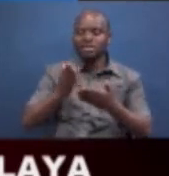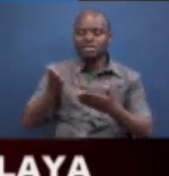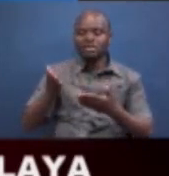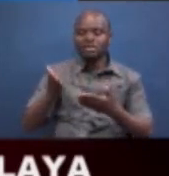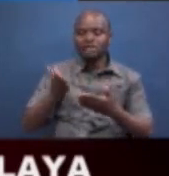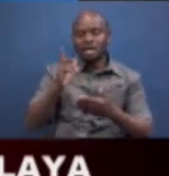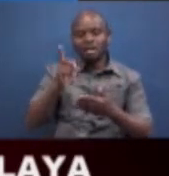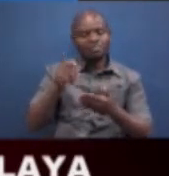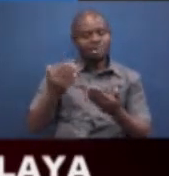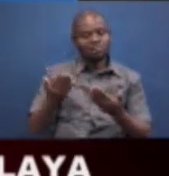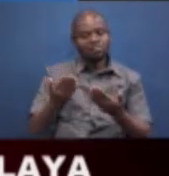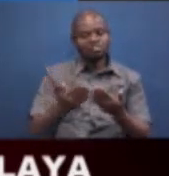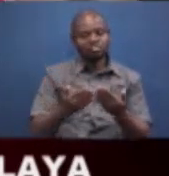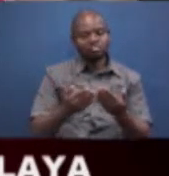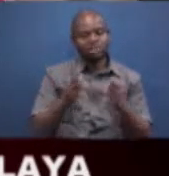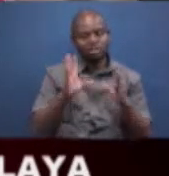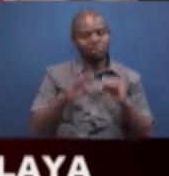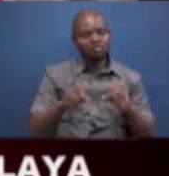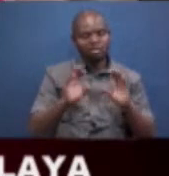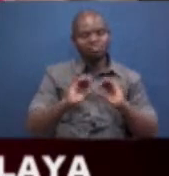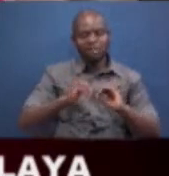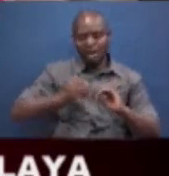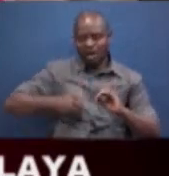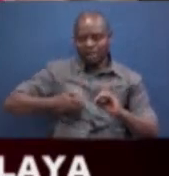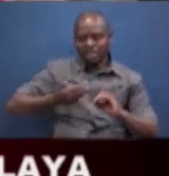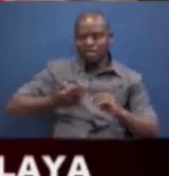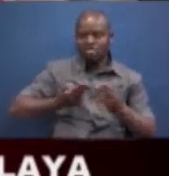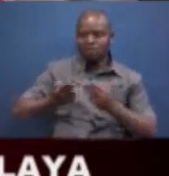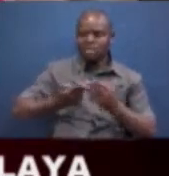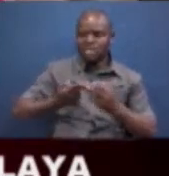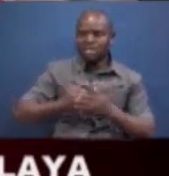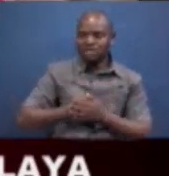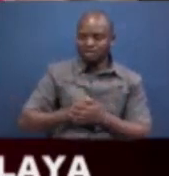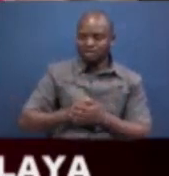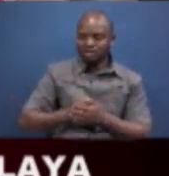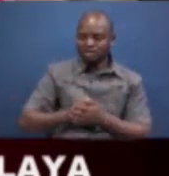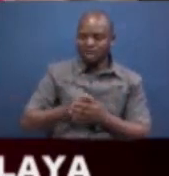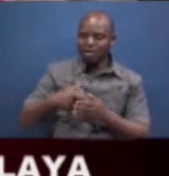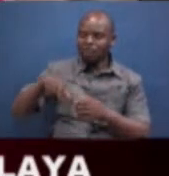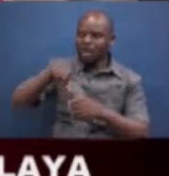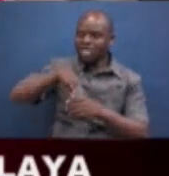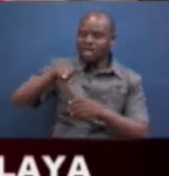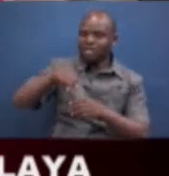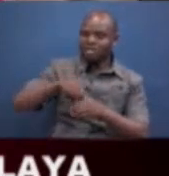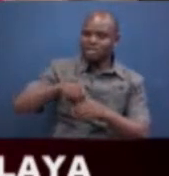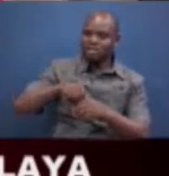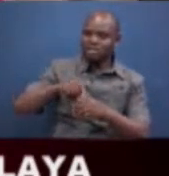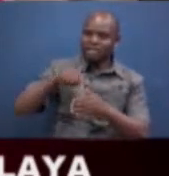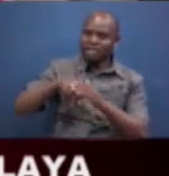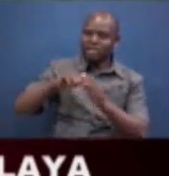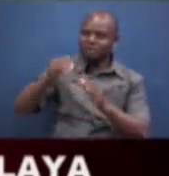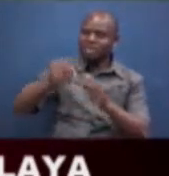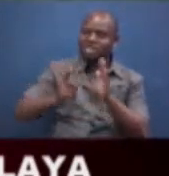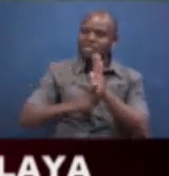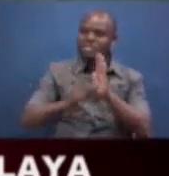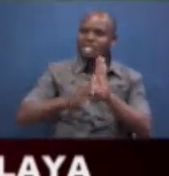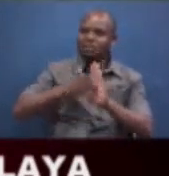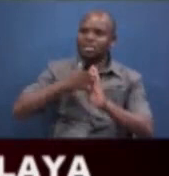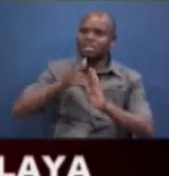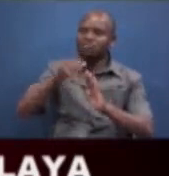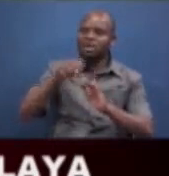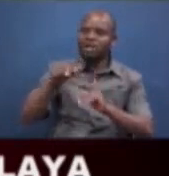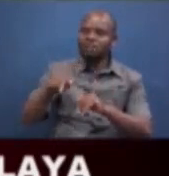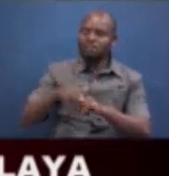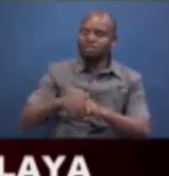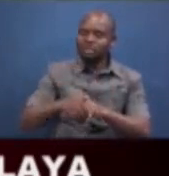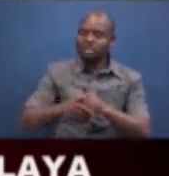Mediterania ambazo hazikuripotiwa. Afisa huyo pia wa UNICEF ameongeza kuwa katika miezi sita ya kwanza ya